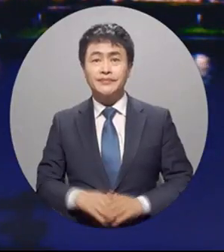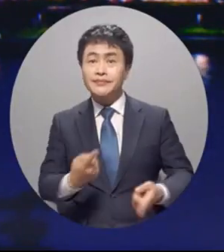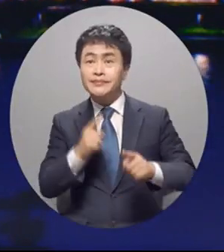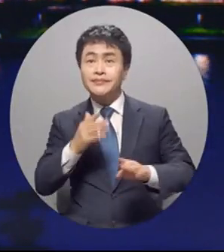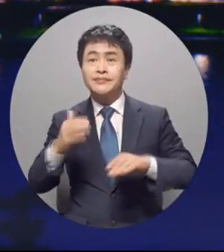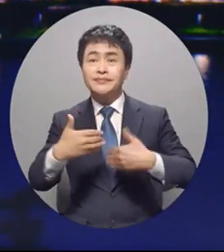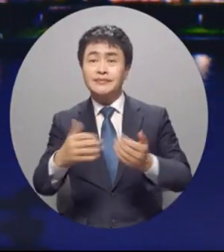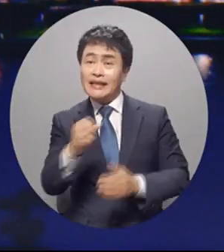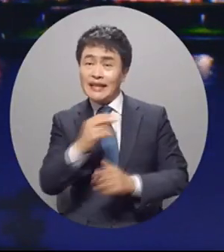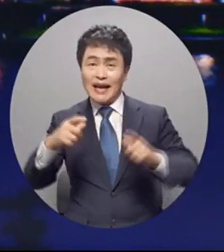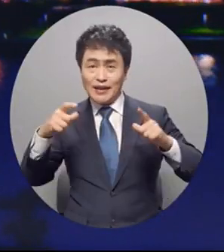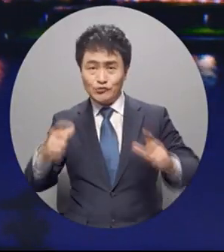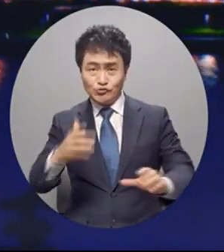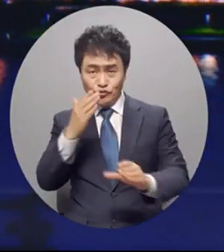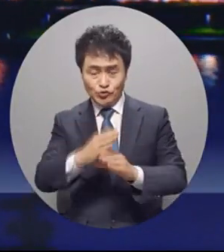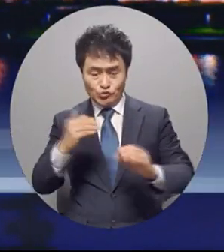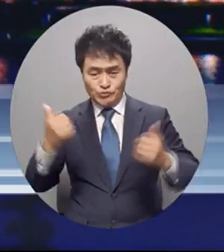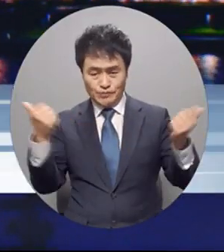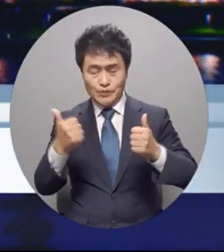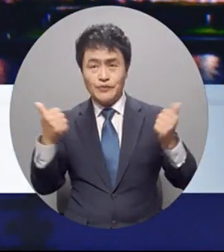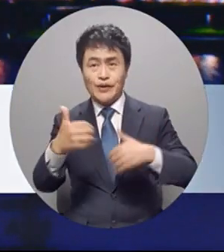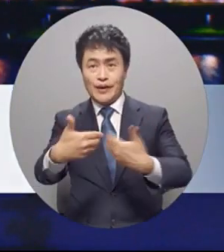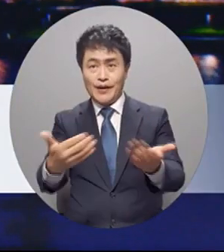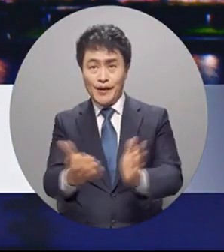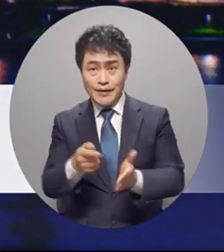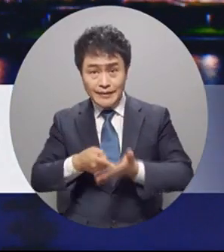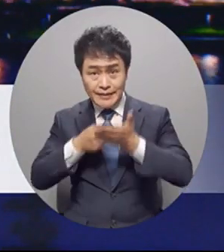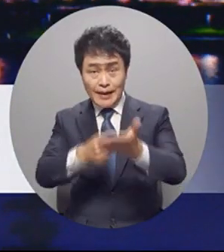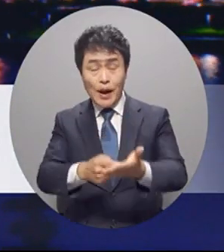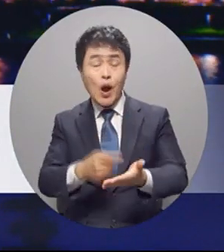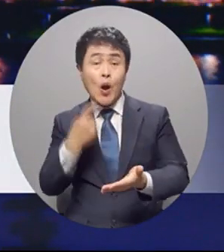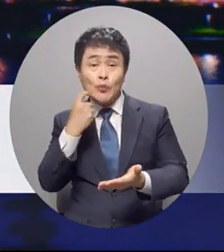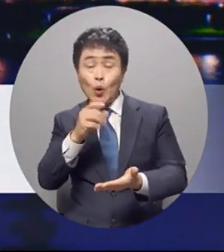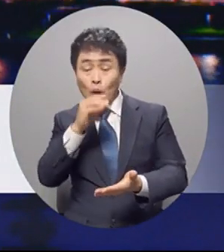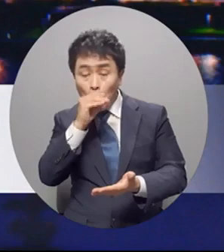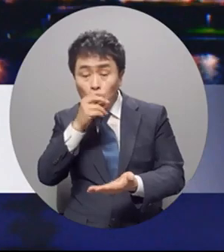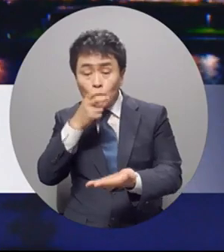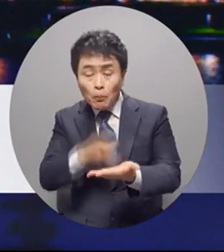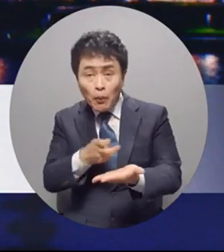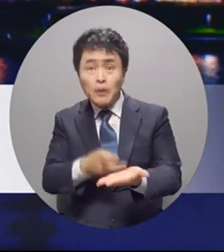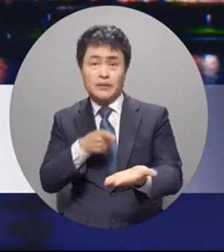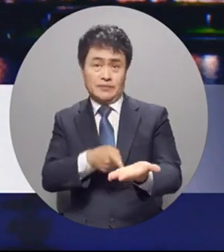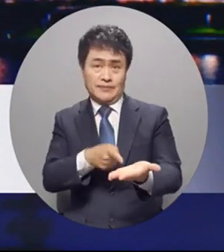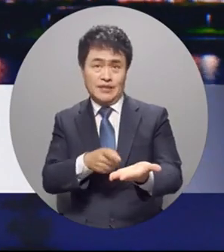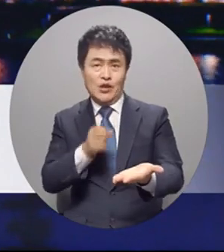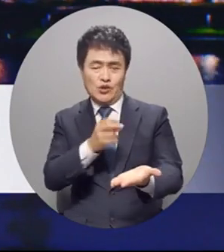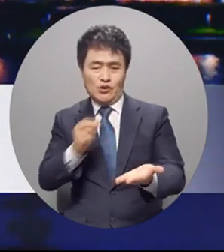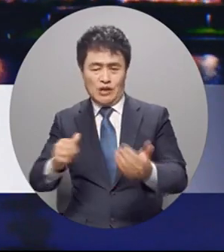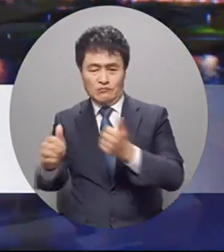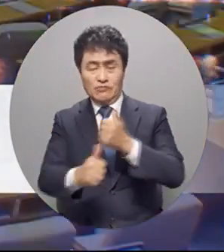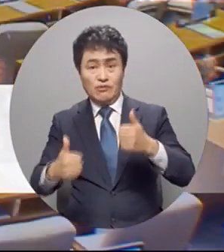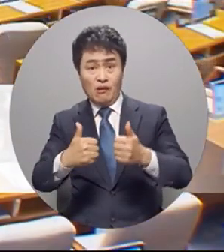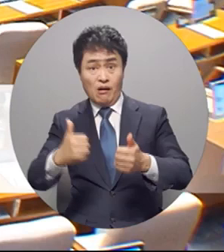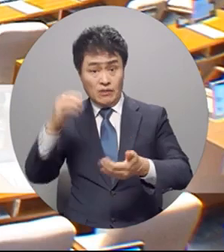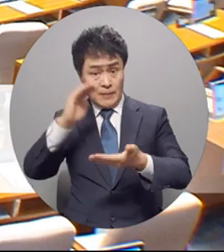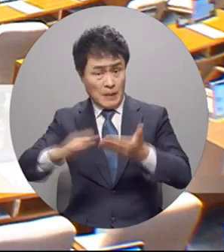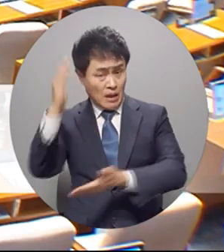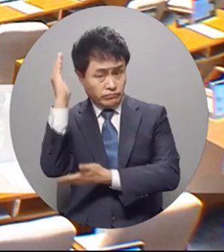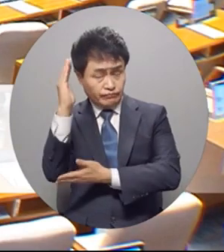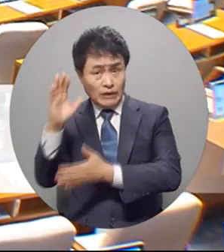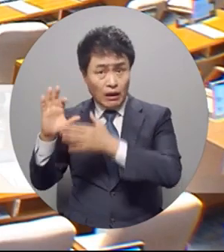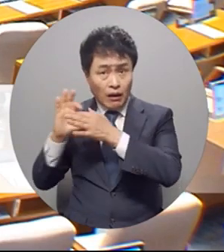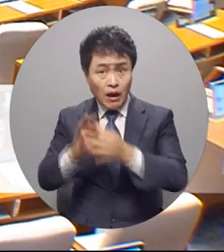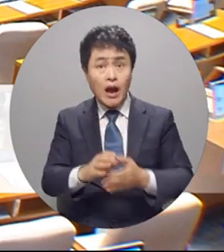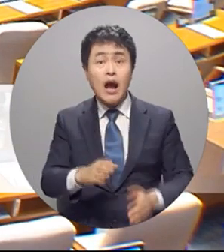더불어민주당 등 야당 주도로 국회 본회의에 상정된 이른바 노란봉투법 대해 여야 의원들의 무제한 찬반 토론